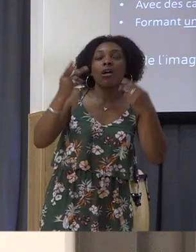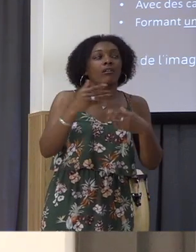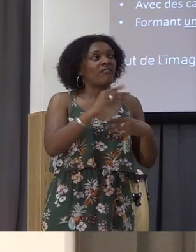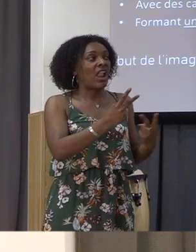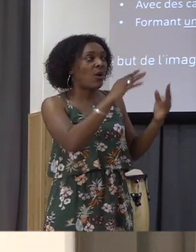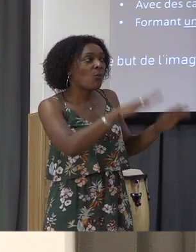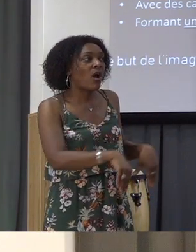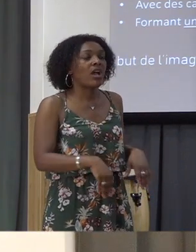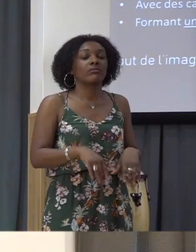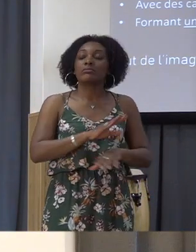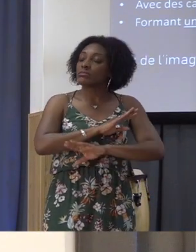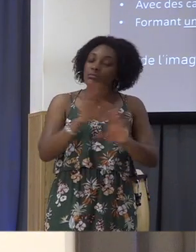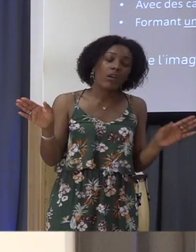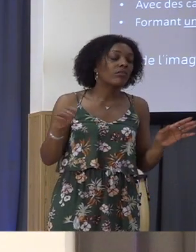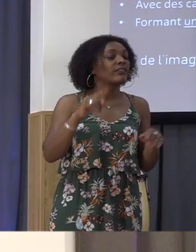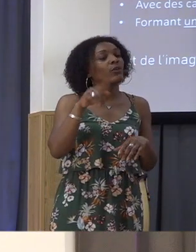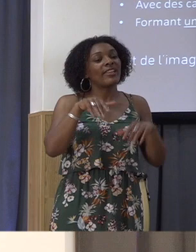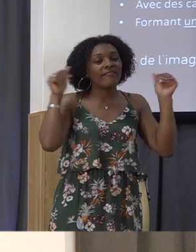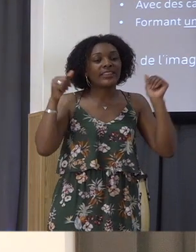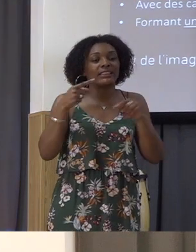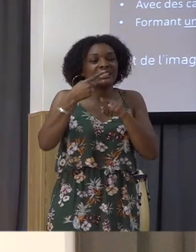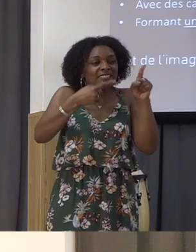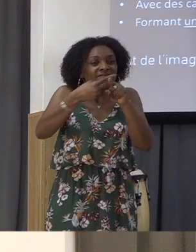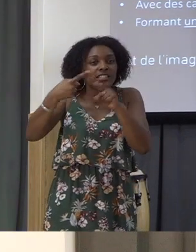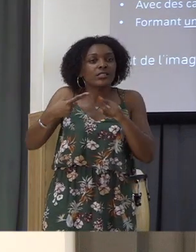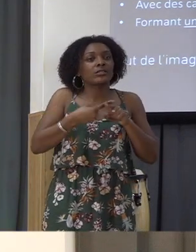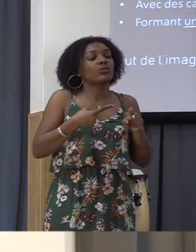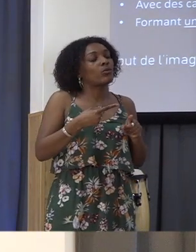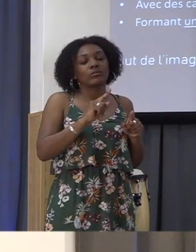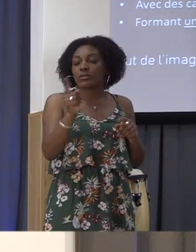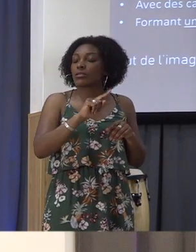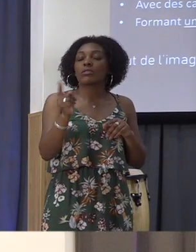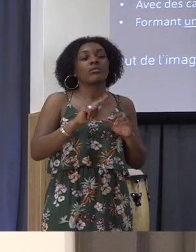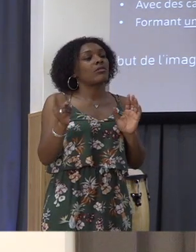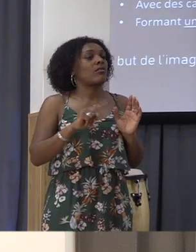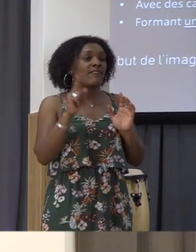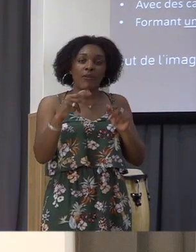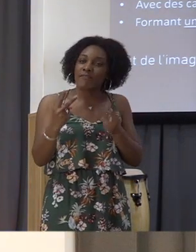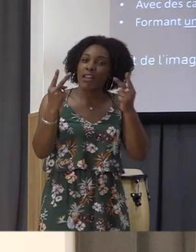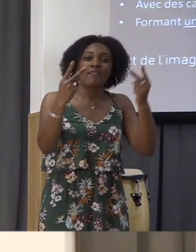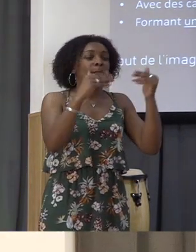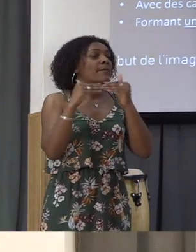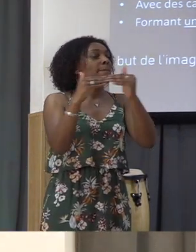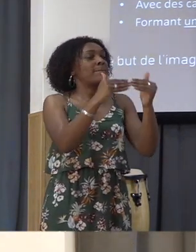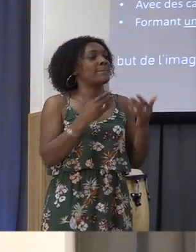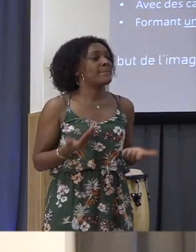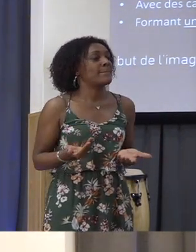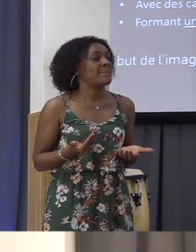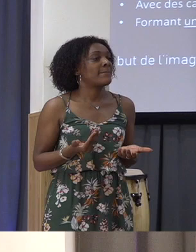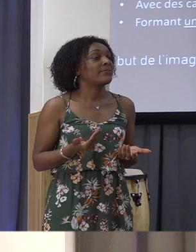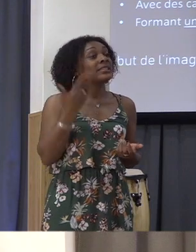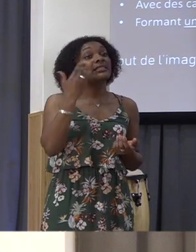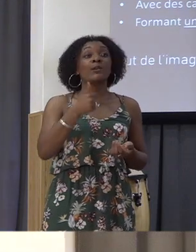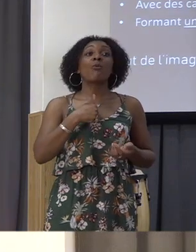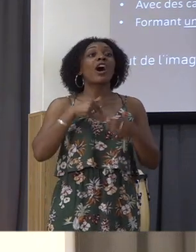division dans le corps. Ça devient de moins en moins évident. Si je suis dans l'église et que je fais